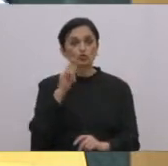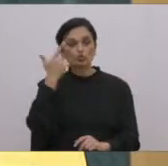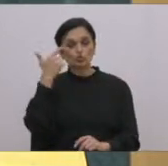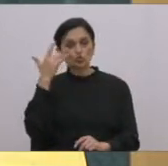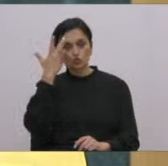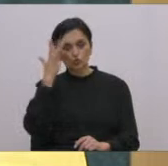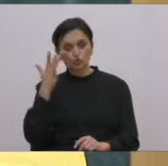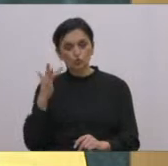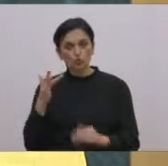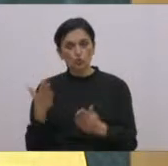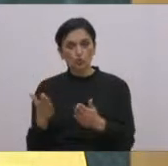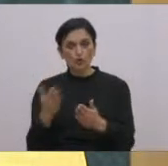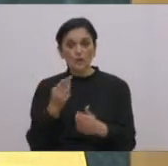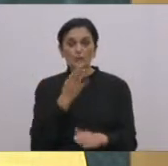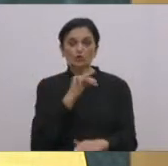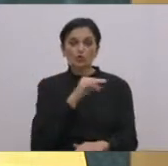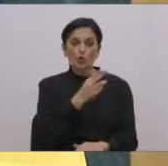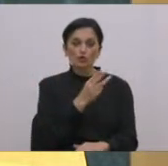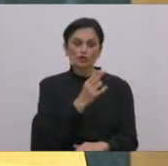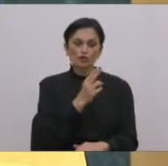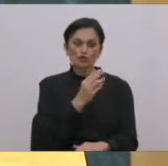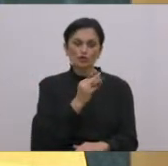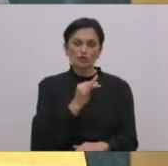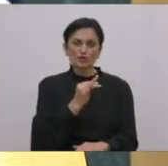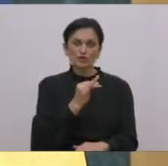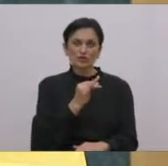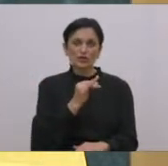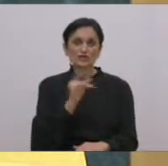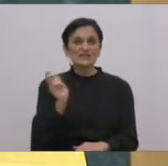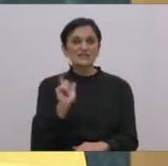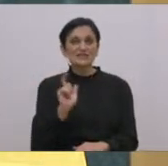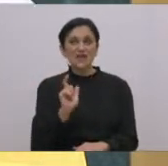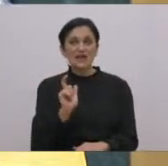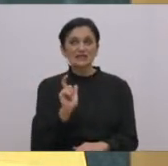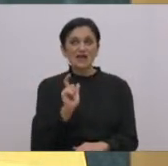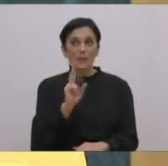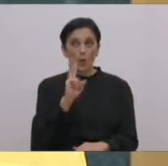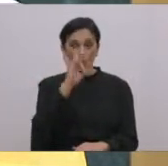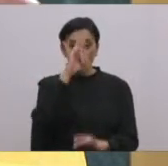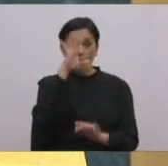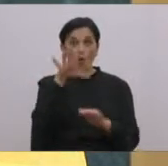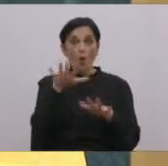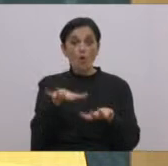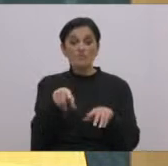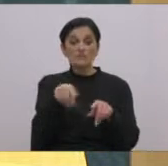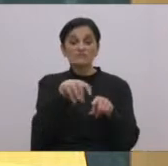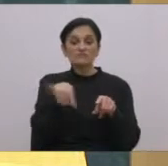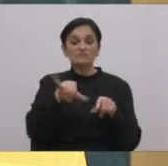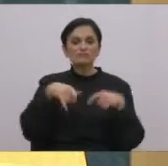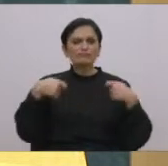ეს შროშის, იქნება ეს ზესტაფონის, ეს პოპულარული მდებარეობები უკვე